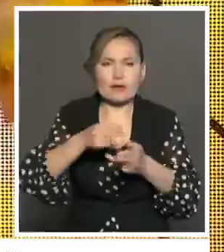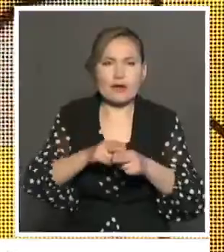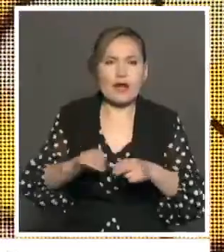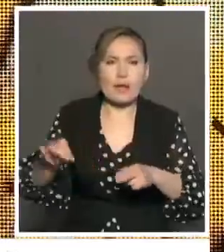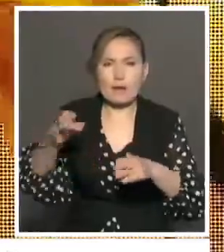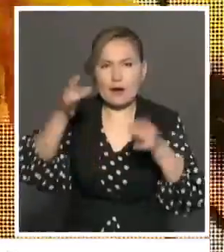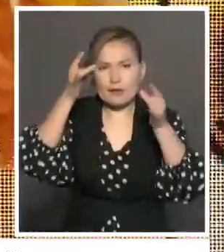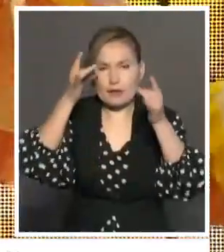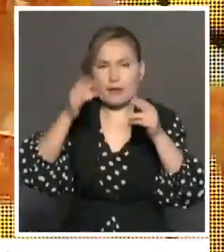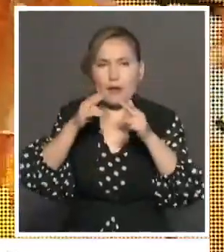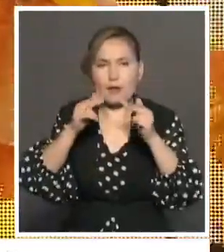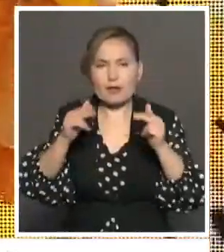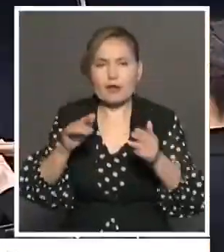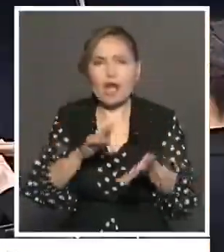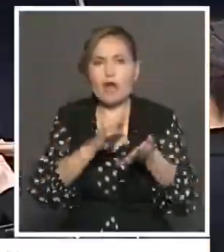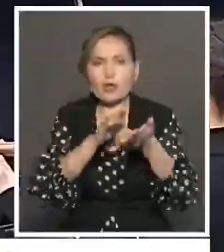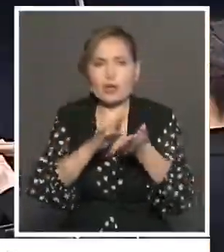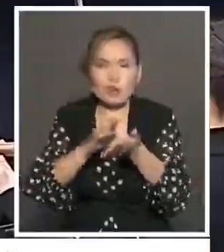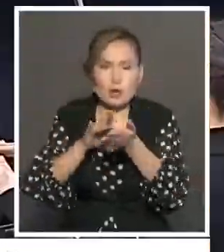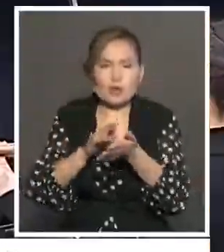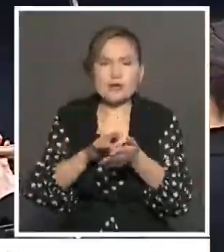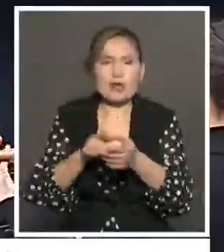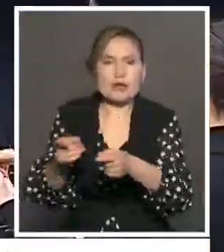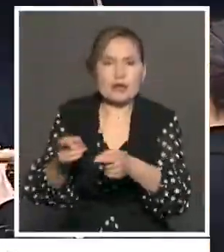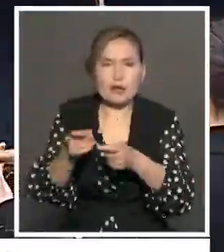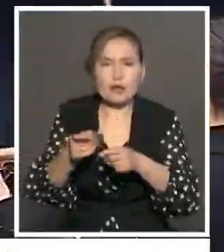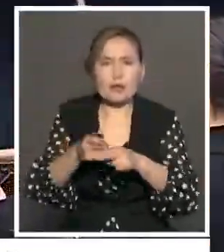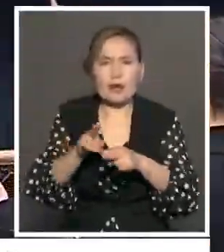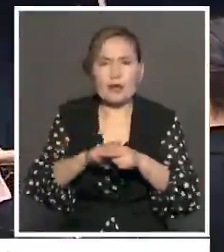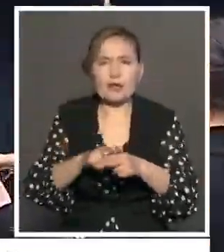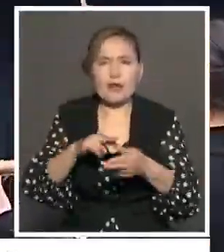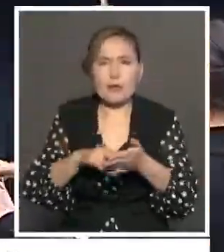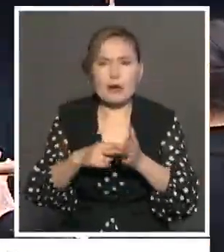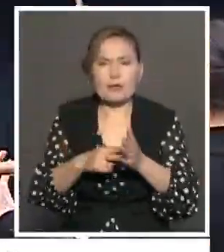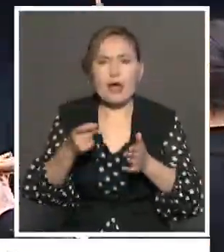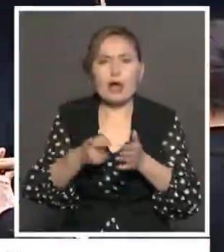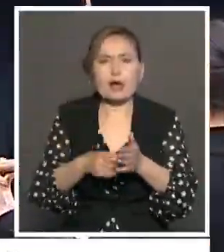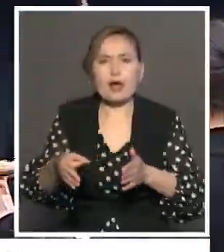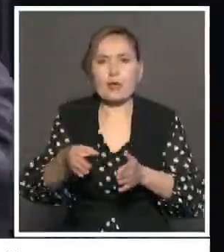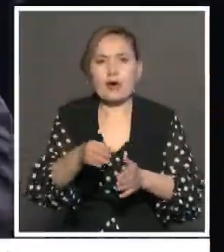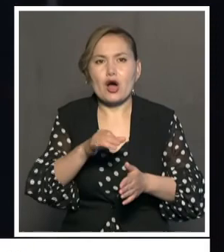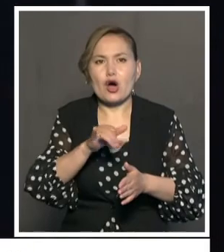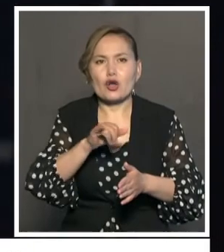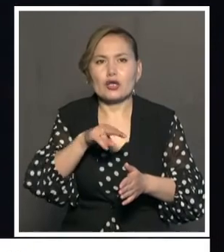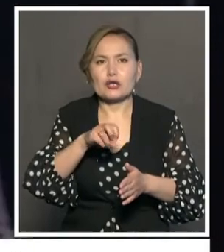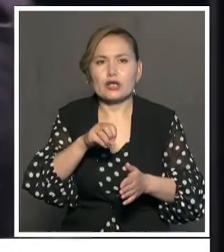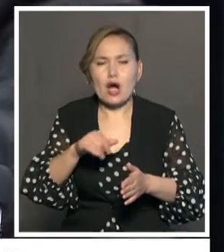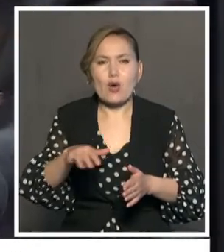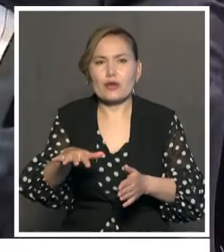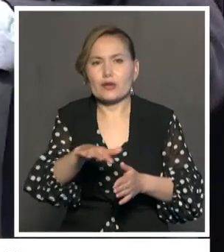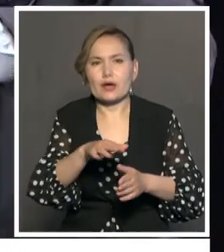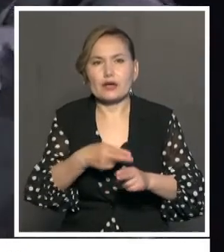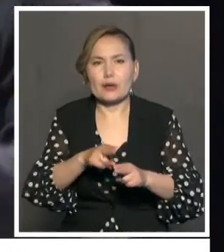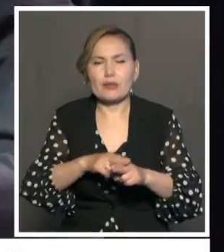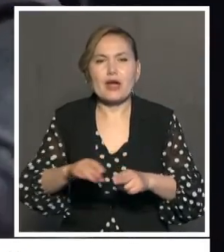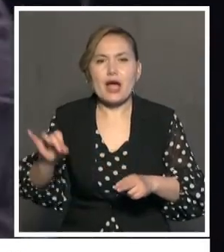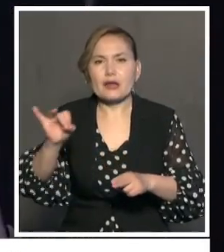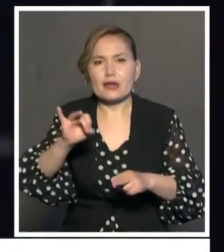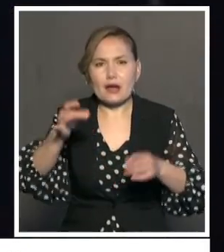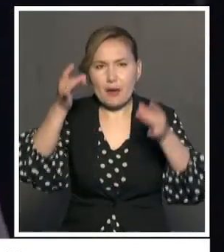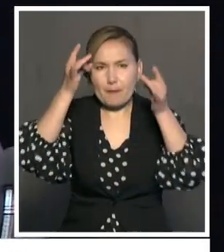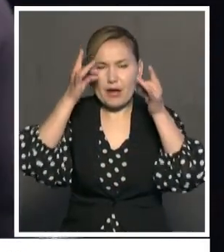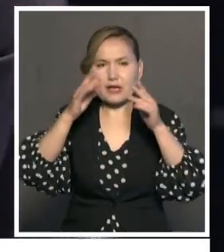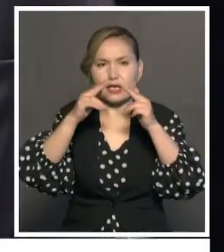мәдени нысандарға туристердің қызығушылығын арттыру мақсатында Қарағанды облысының Ұлытау ауданында «Жошы хан» тарихи мәдени